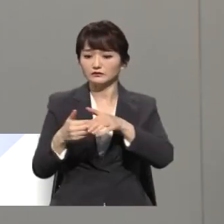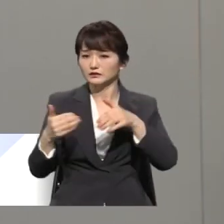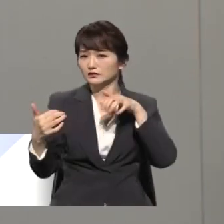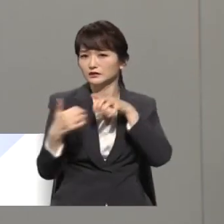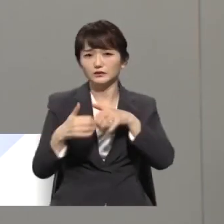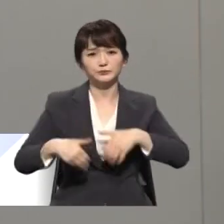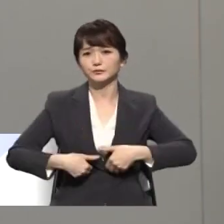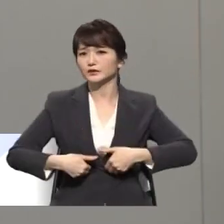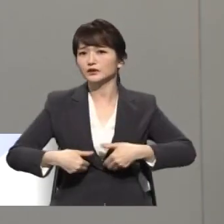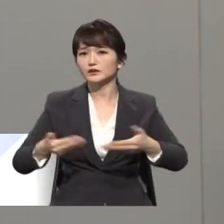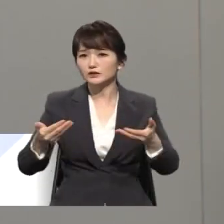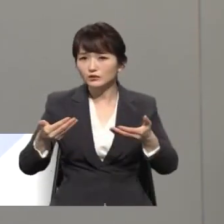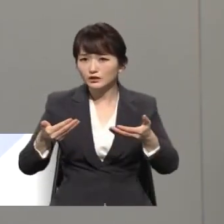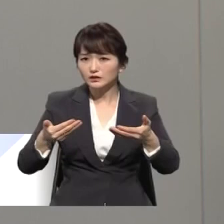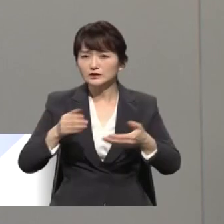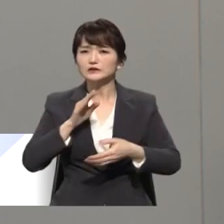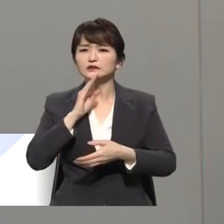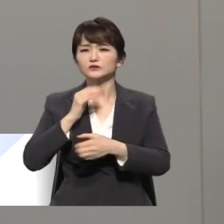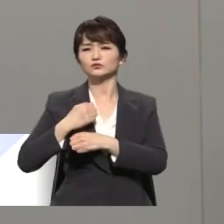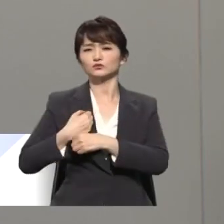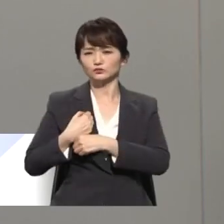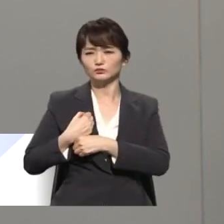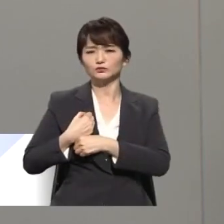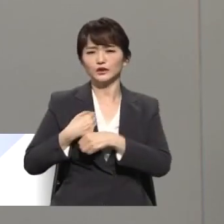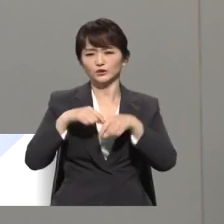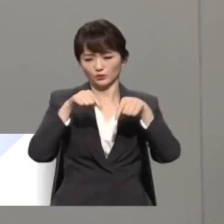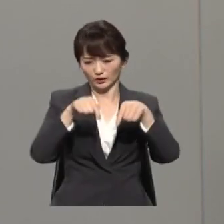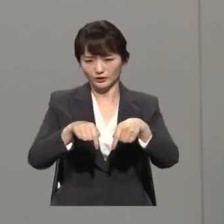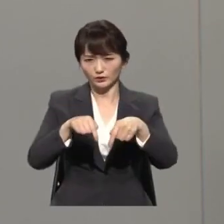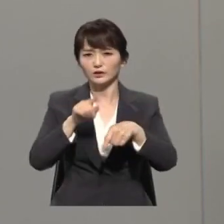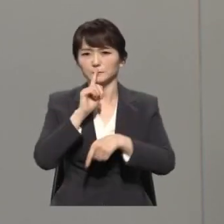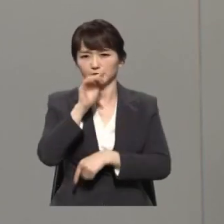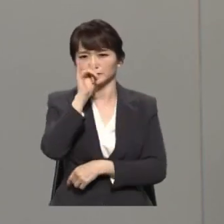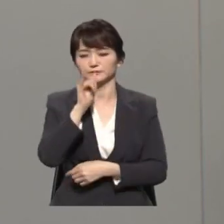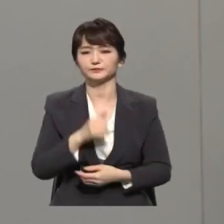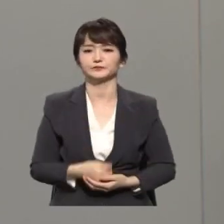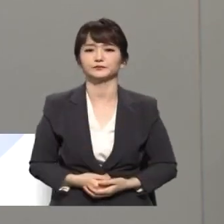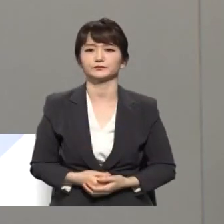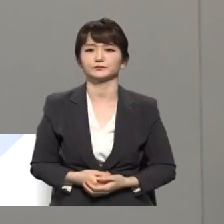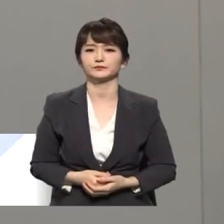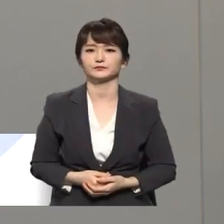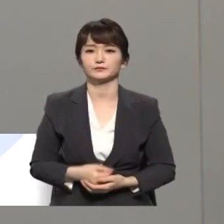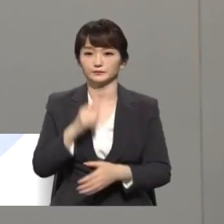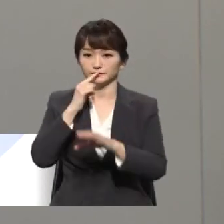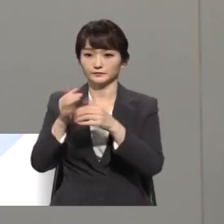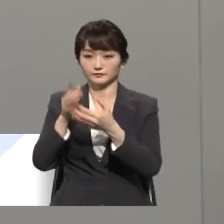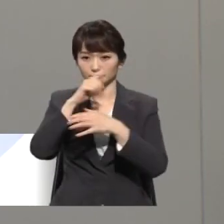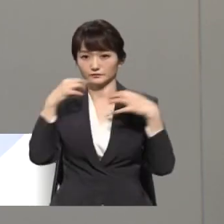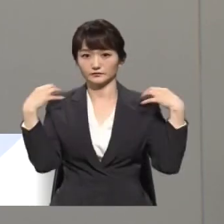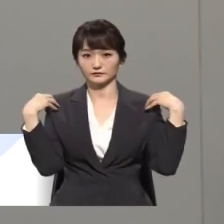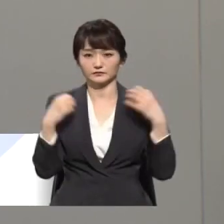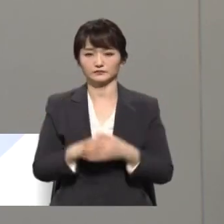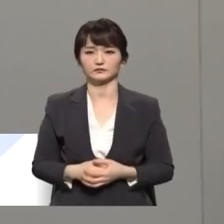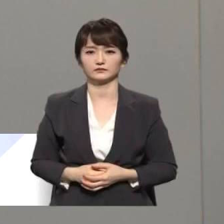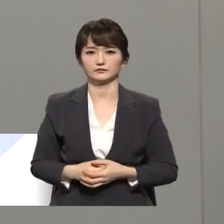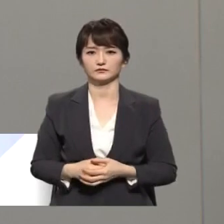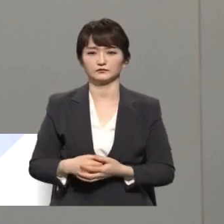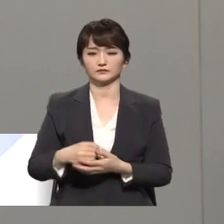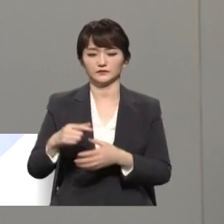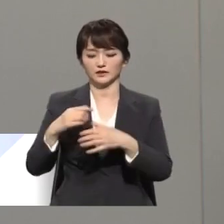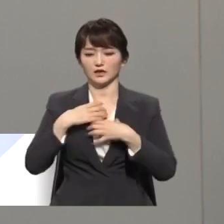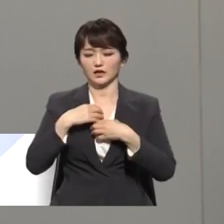없게 만드는 것이 진정한 국방 기고 외교 라고 강조하고 있습니다 민주당 정부는 튼튼한 국가안보 역량을 바탕으로